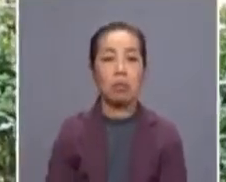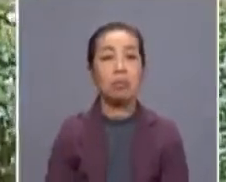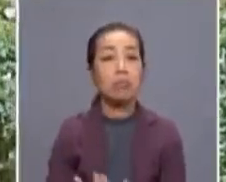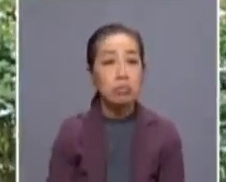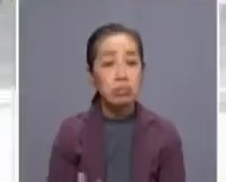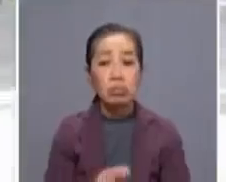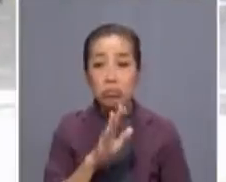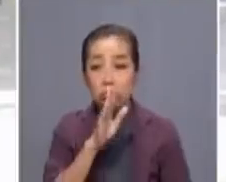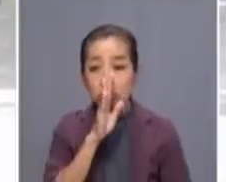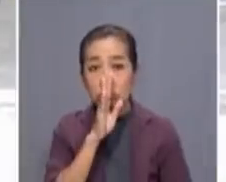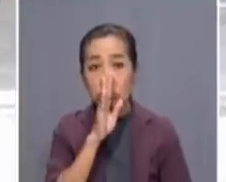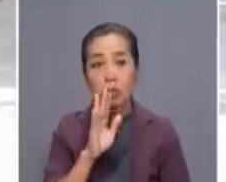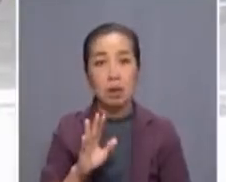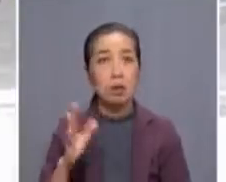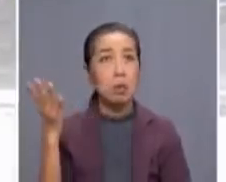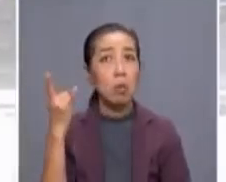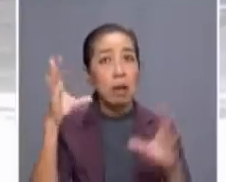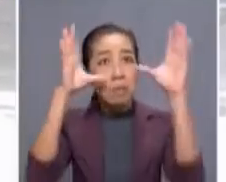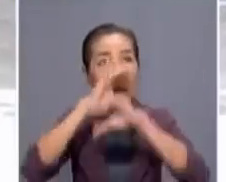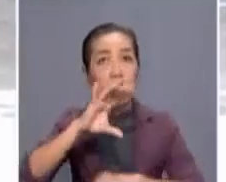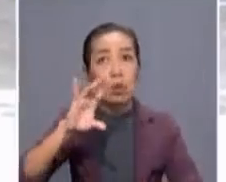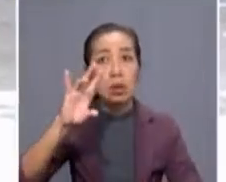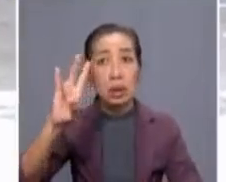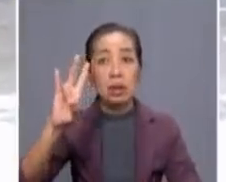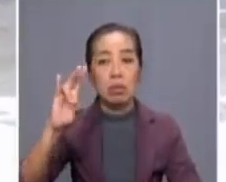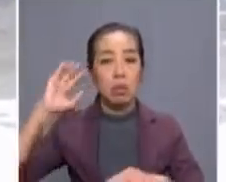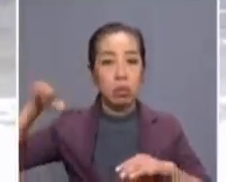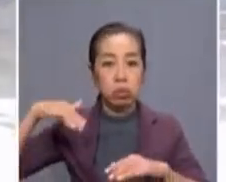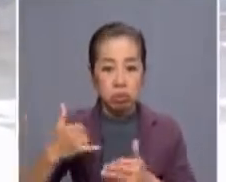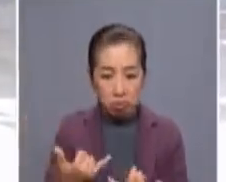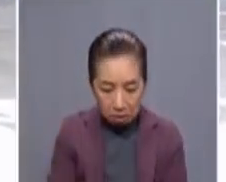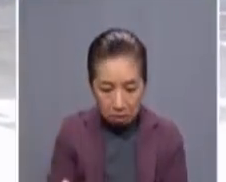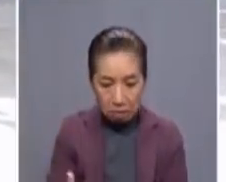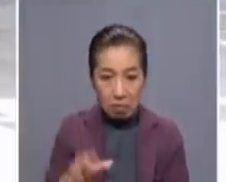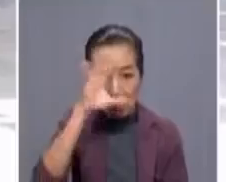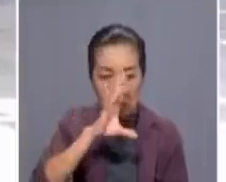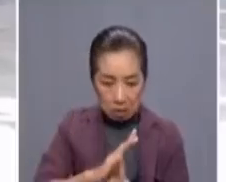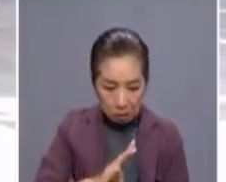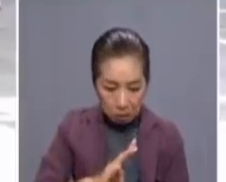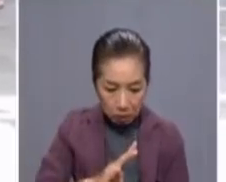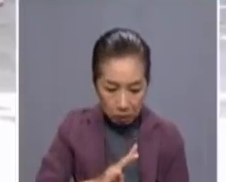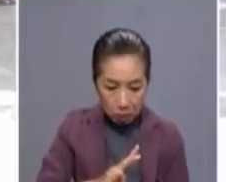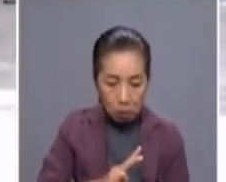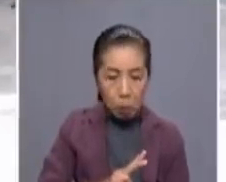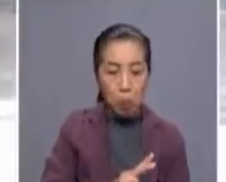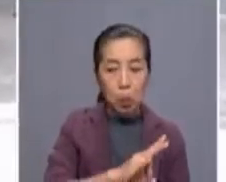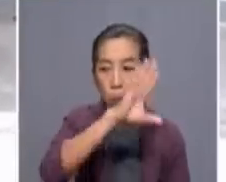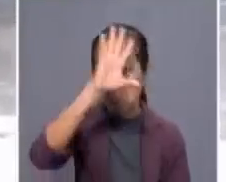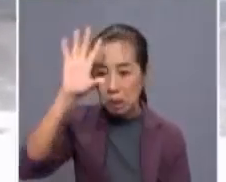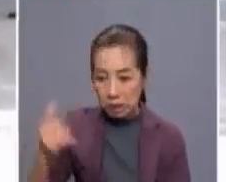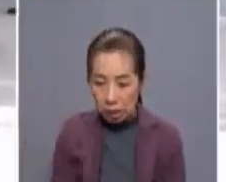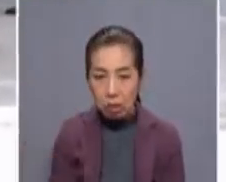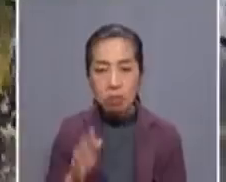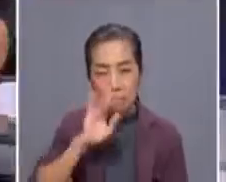ากับว่าถ้าหายไปตอนทุ่มกว่าๆนี่ก็ล่วงไป16ชั่วโมงได้แล้ว ประมาณ โดยประมาณนะคะ เกือบจะวันนึงแล้วนะ ใช่ค่ะ